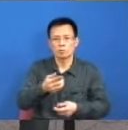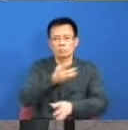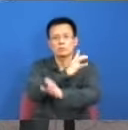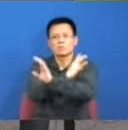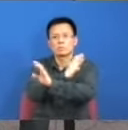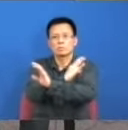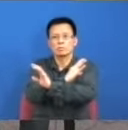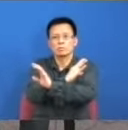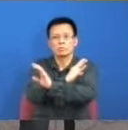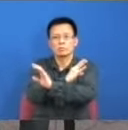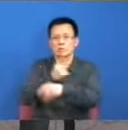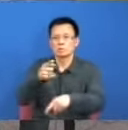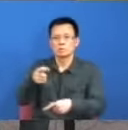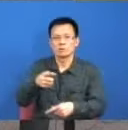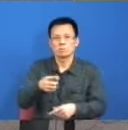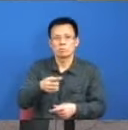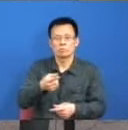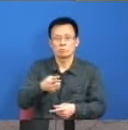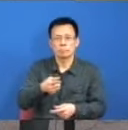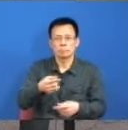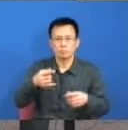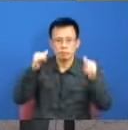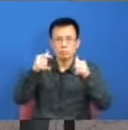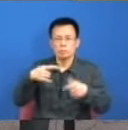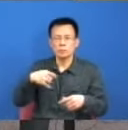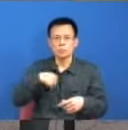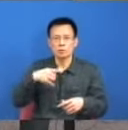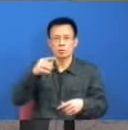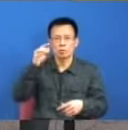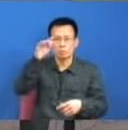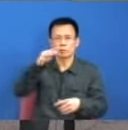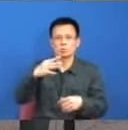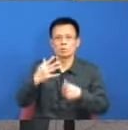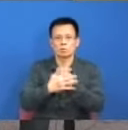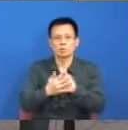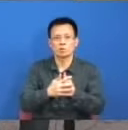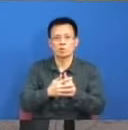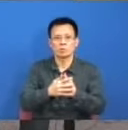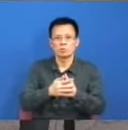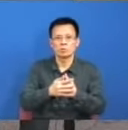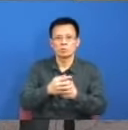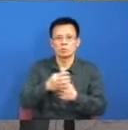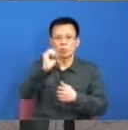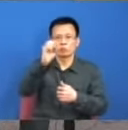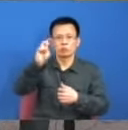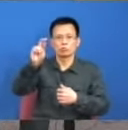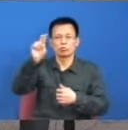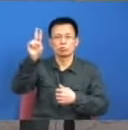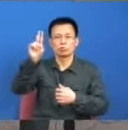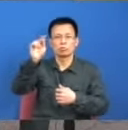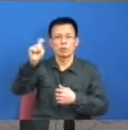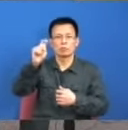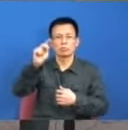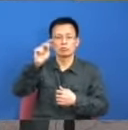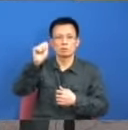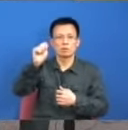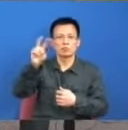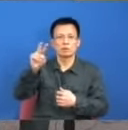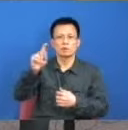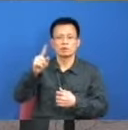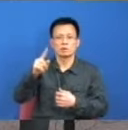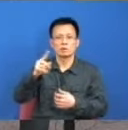要係嚇，即係咁樣去， 我要向你保證。RTV 不會就這件事就這樣放低的，警監會或